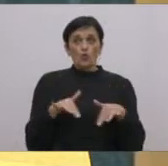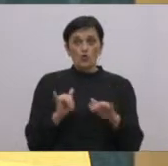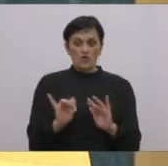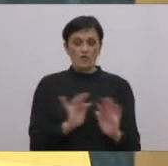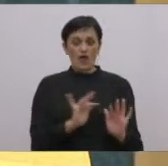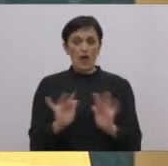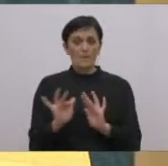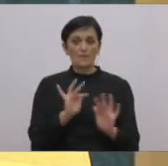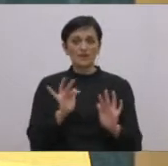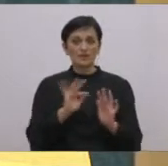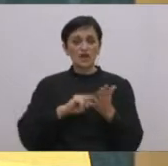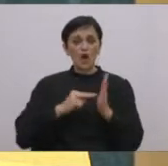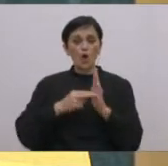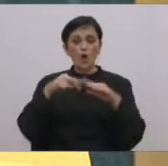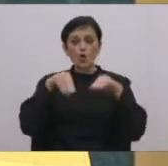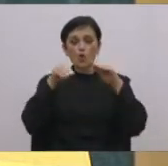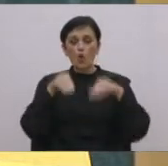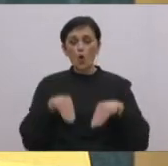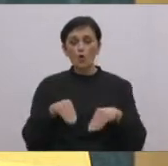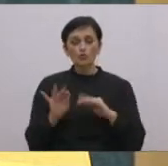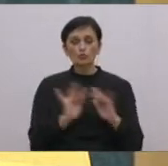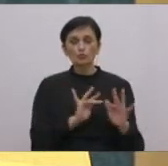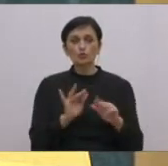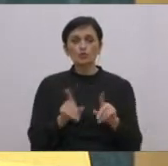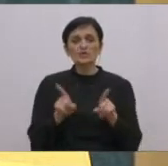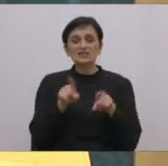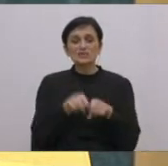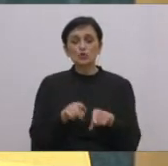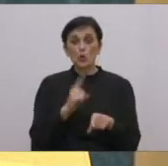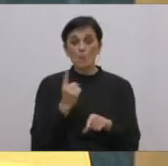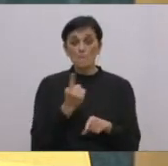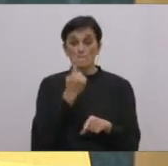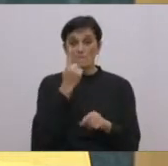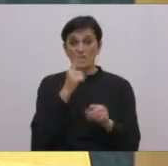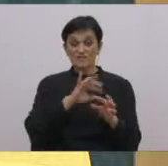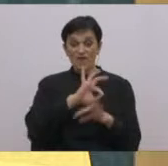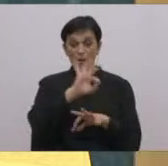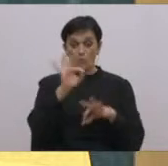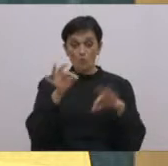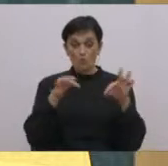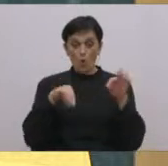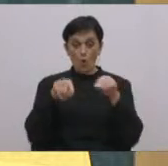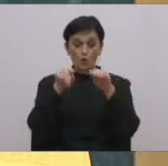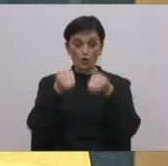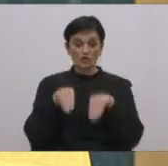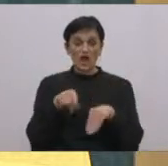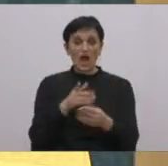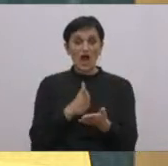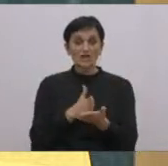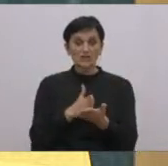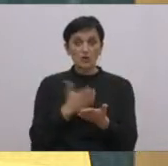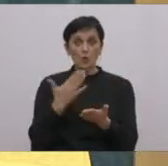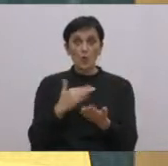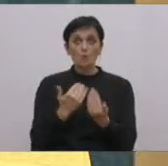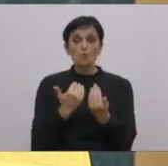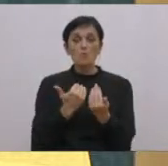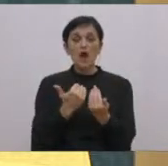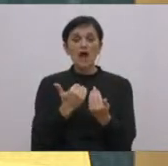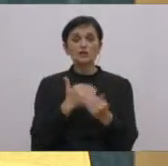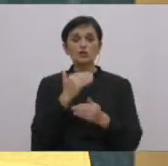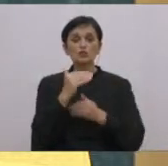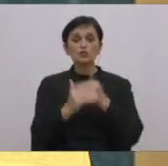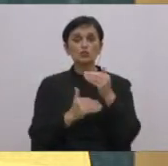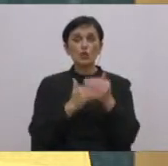მიმდინარეობს კონცეფციებზე მუშაობა, იმ დაგვარად რომ პირველი მონახაზები უკვე არსებობს და მათი ასე ვთქვათ